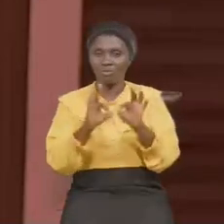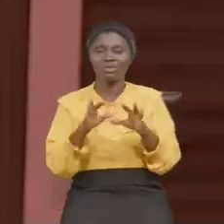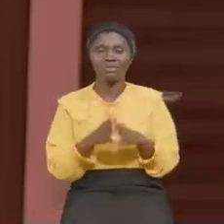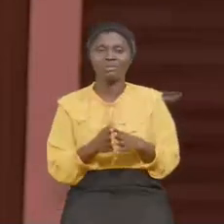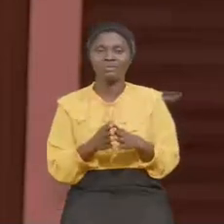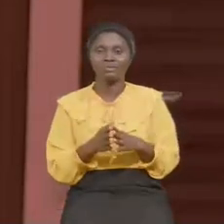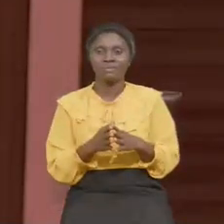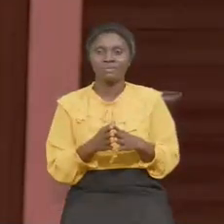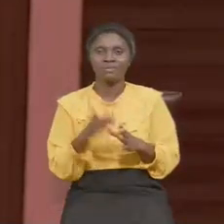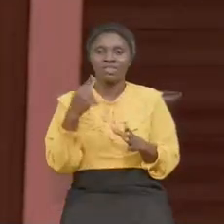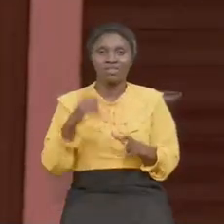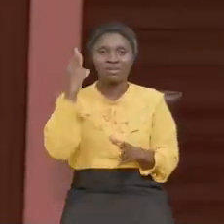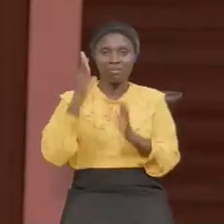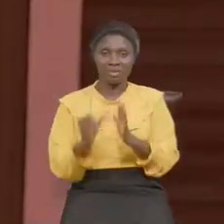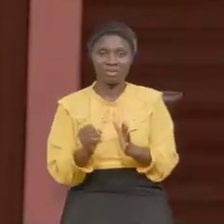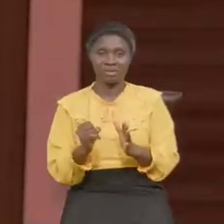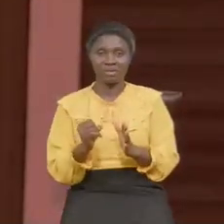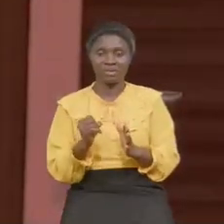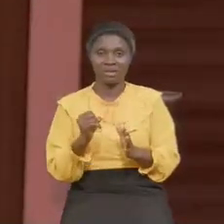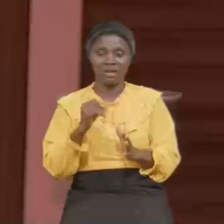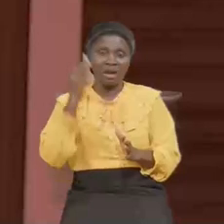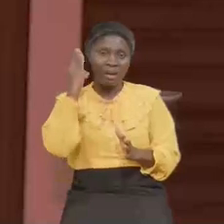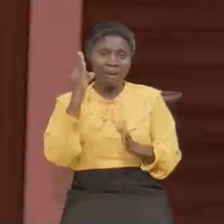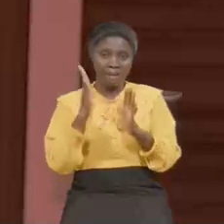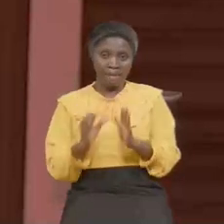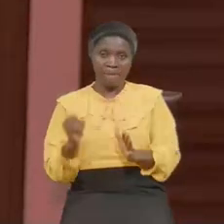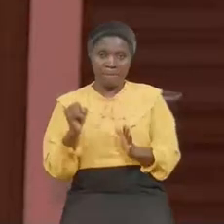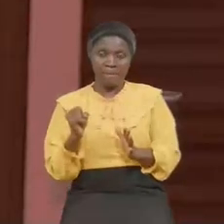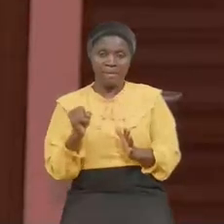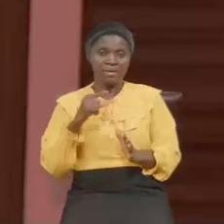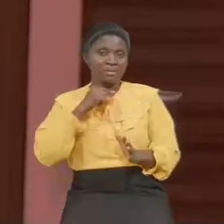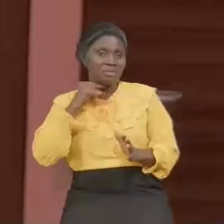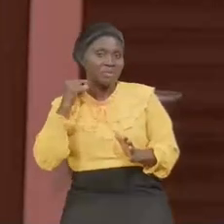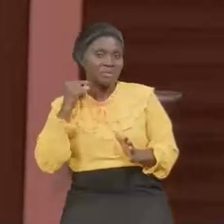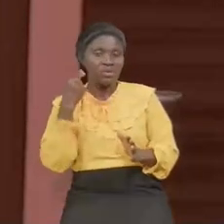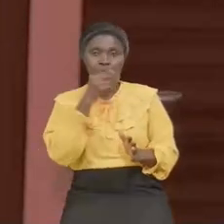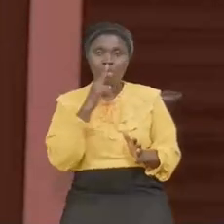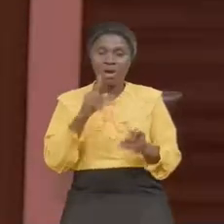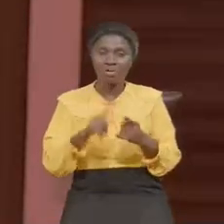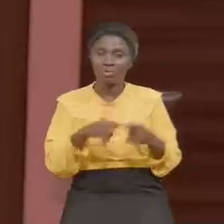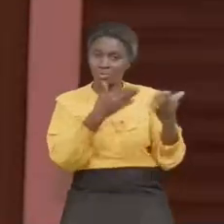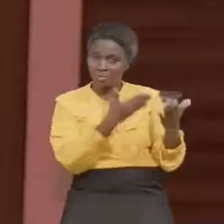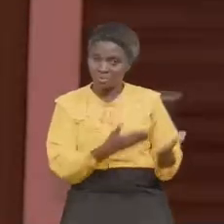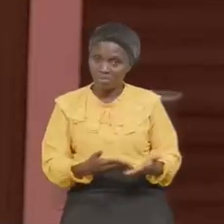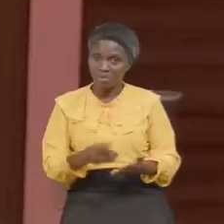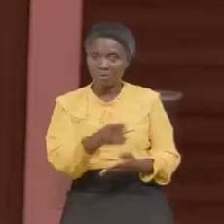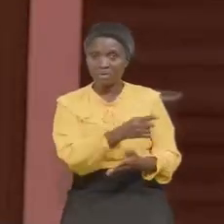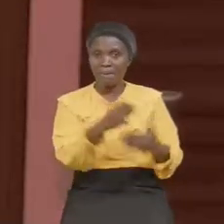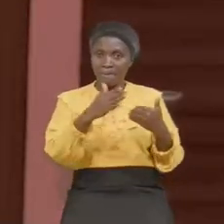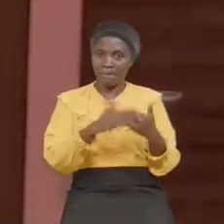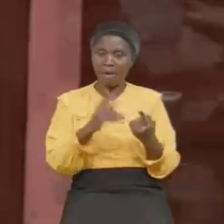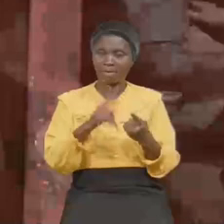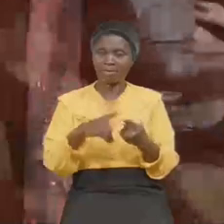les pasteurs, les prophètes, les sacrificateurs qui étaient censés les ramener à l'état